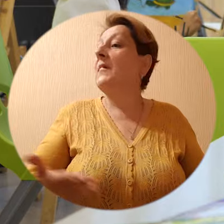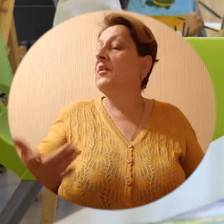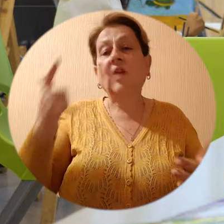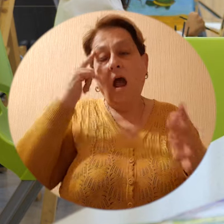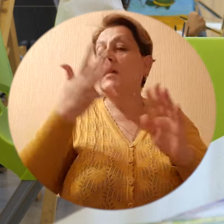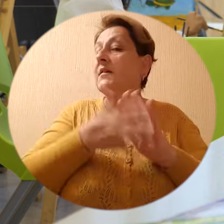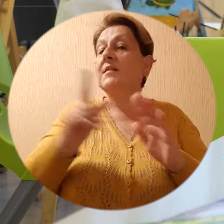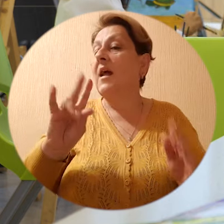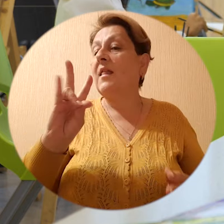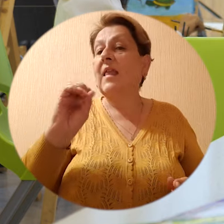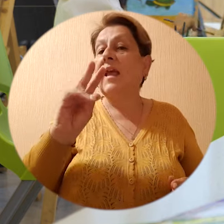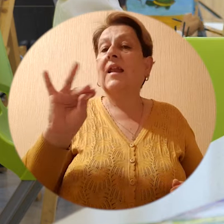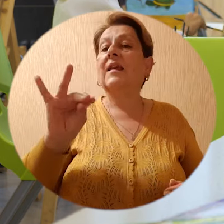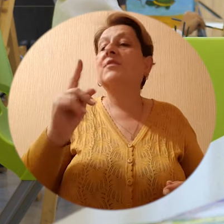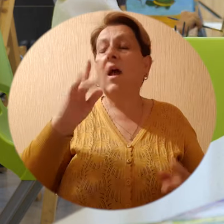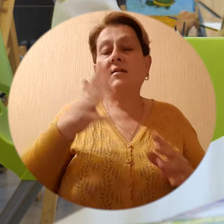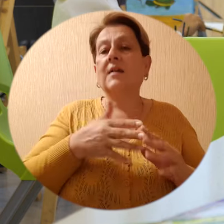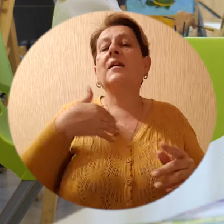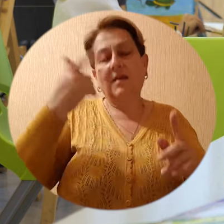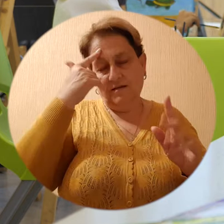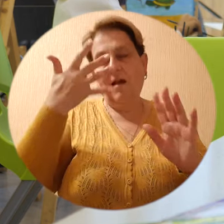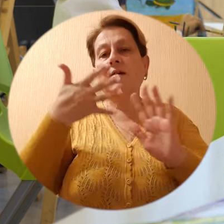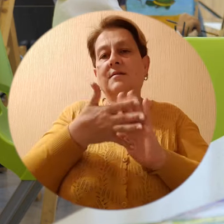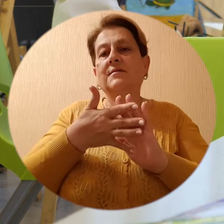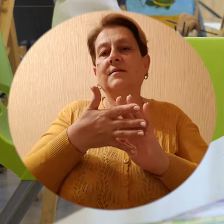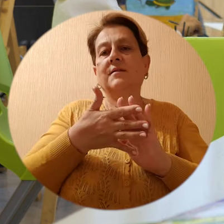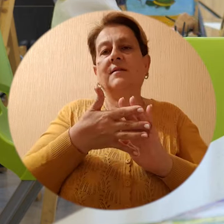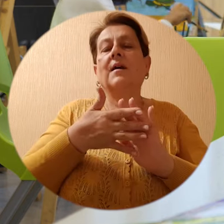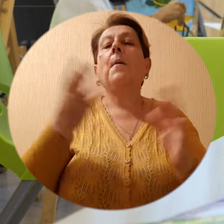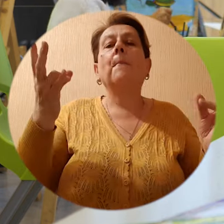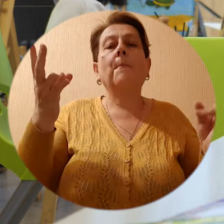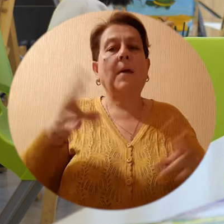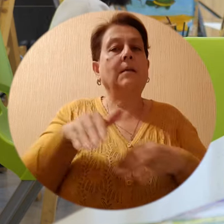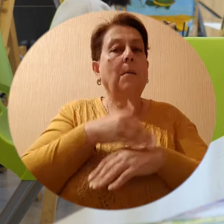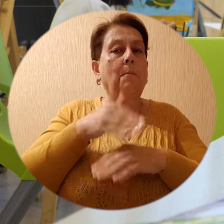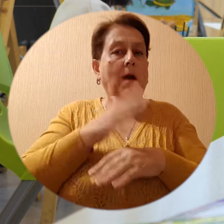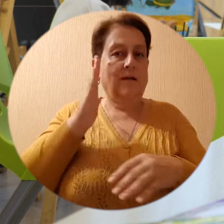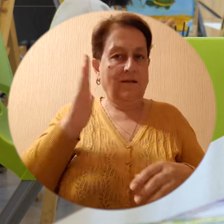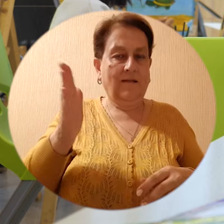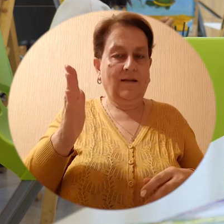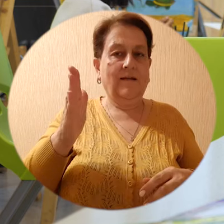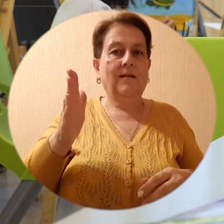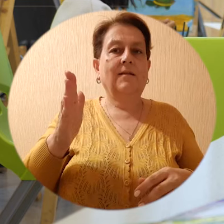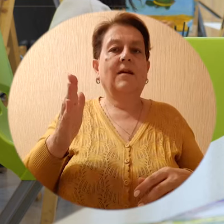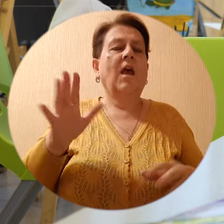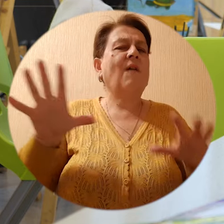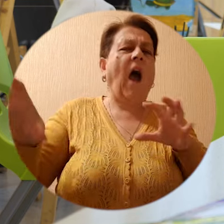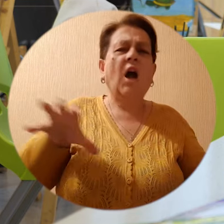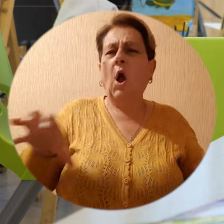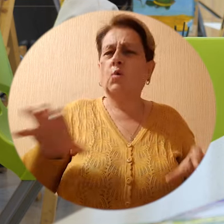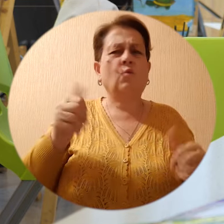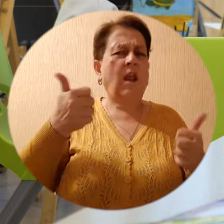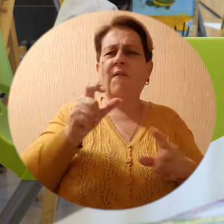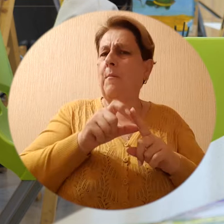Ինչ հասկացար Նելի այս հեքիաթից։ Ես հասկացա, որ պետք է բարի լինել և